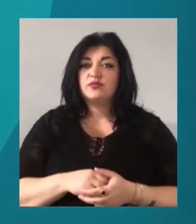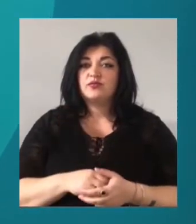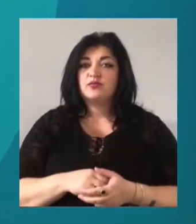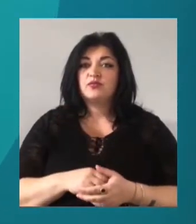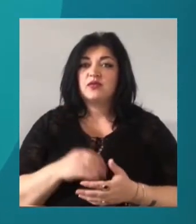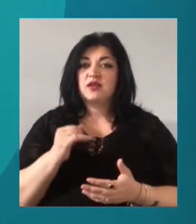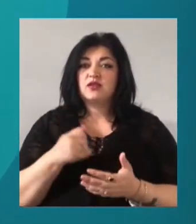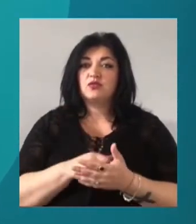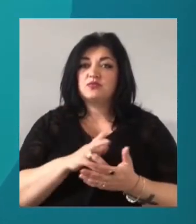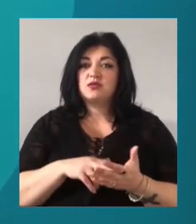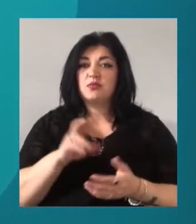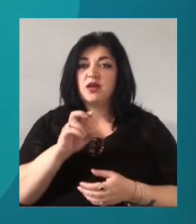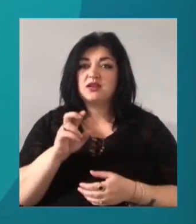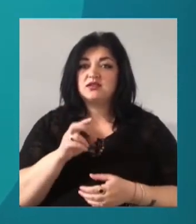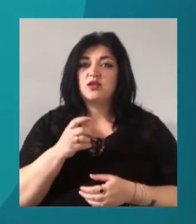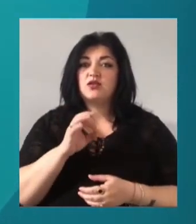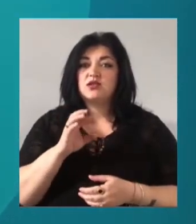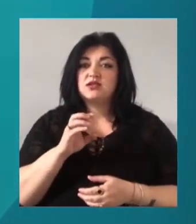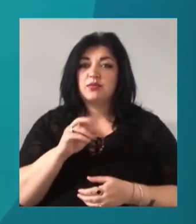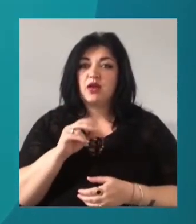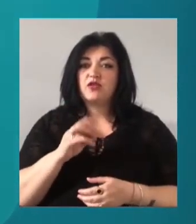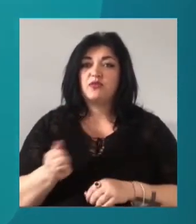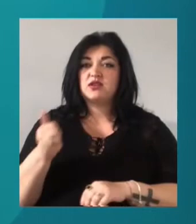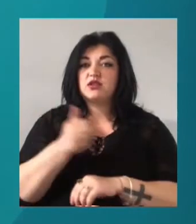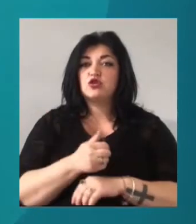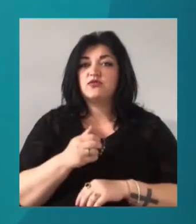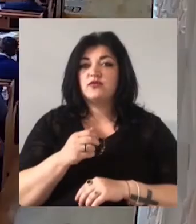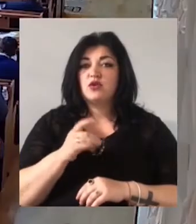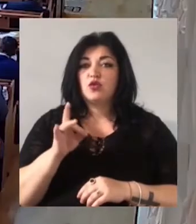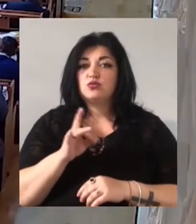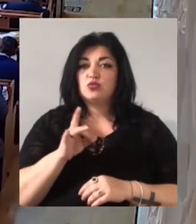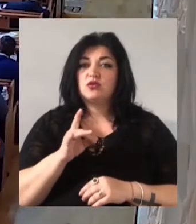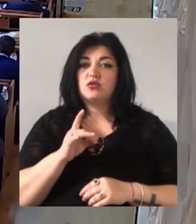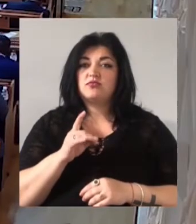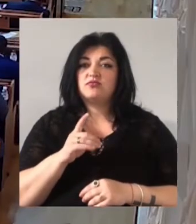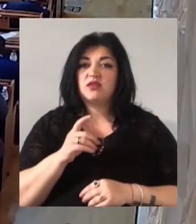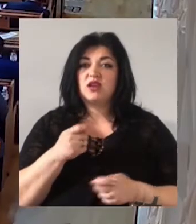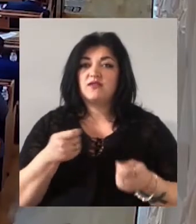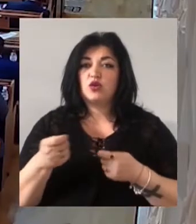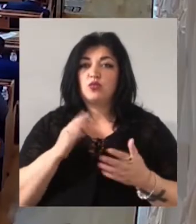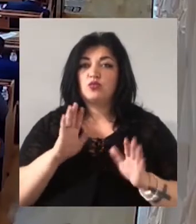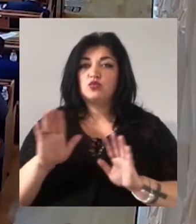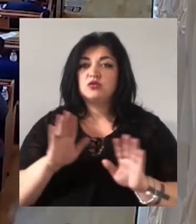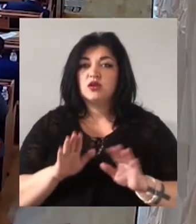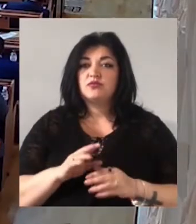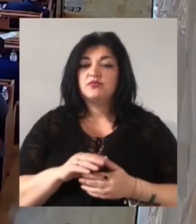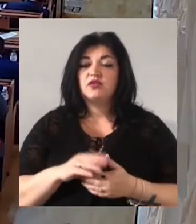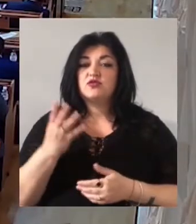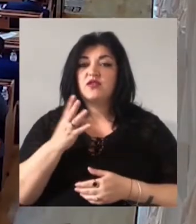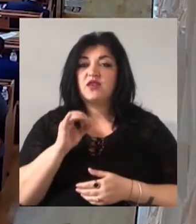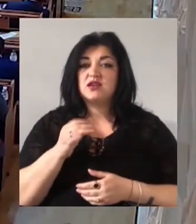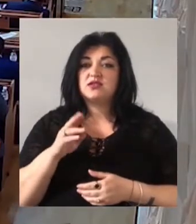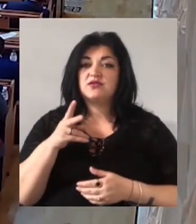Одеської облдержадміністрації Максим Степанов призначив Ройтбурда керівником музею. 4 вересня 2019 року на